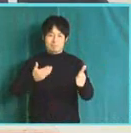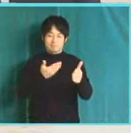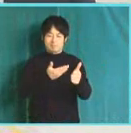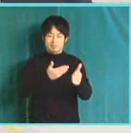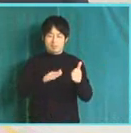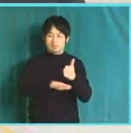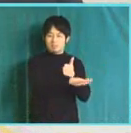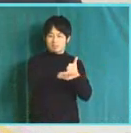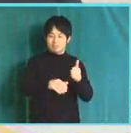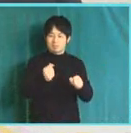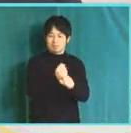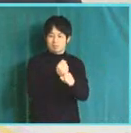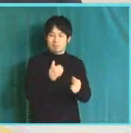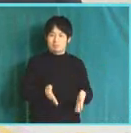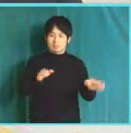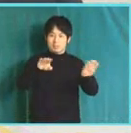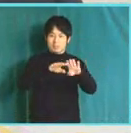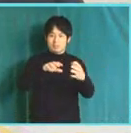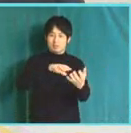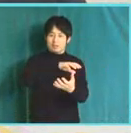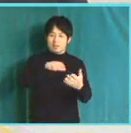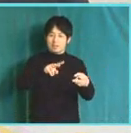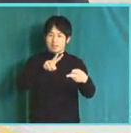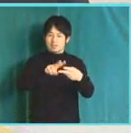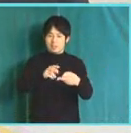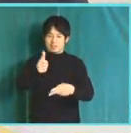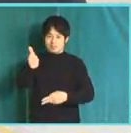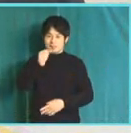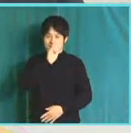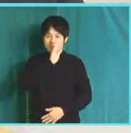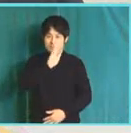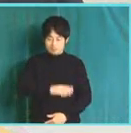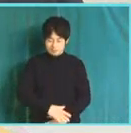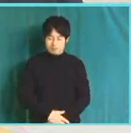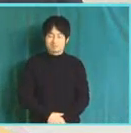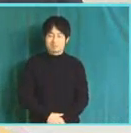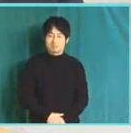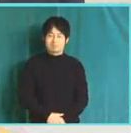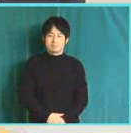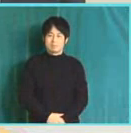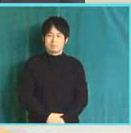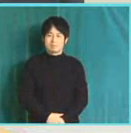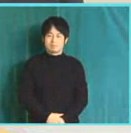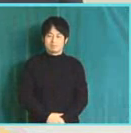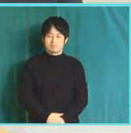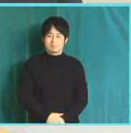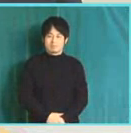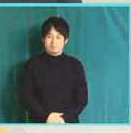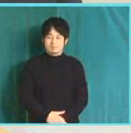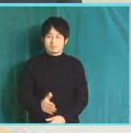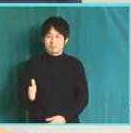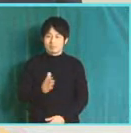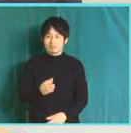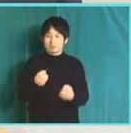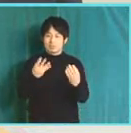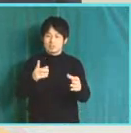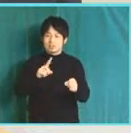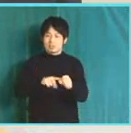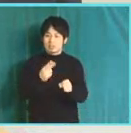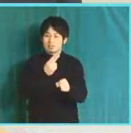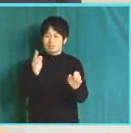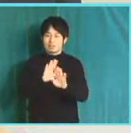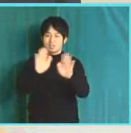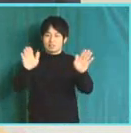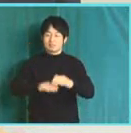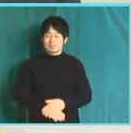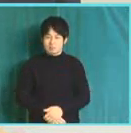事業センターの新井さんです。よろしくお願いいたします。 よろしくお願いいたします。 さて、間もなく新年度を迎えます。ぼ